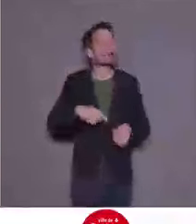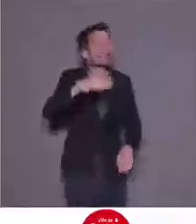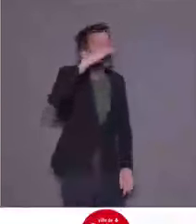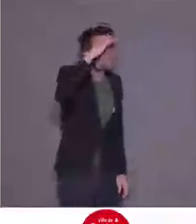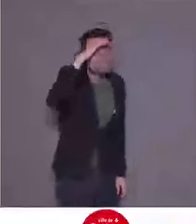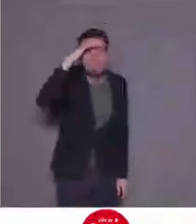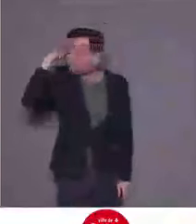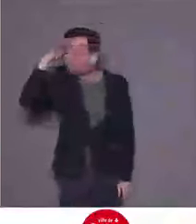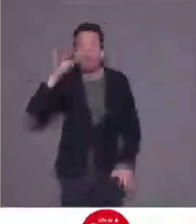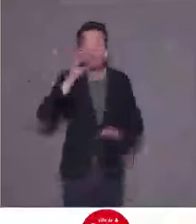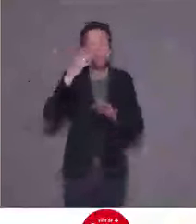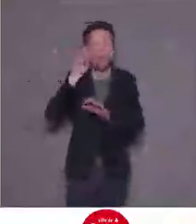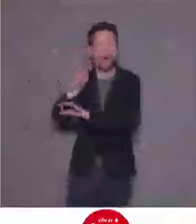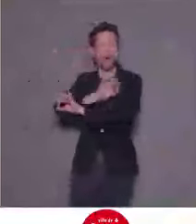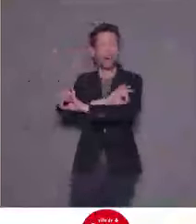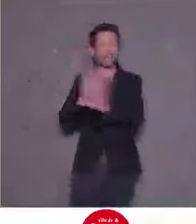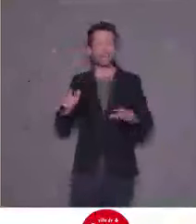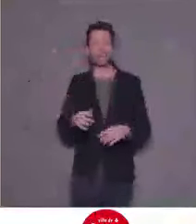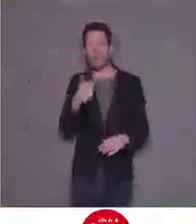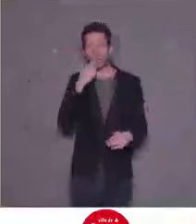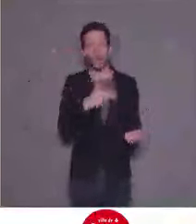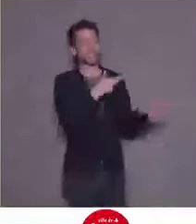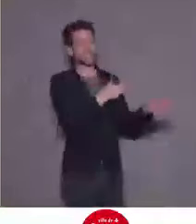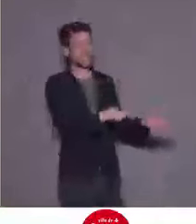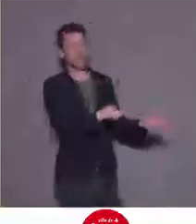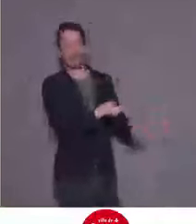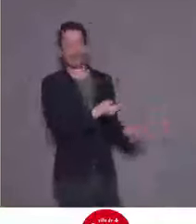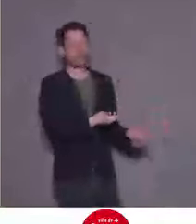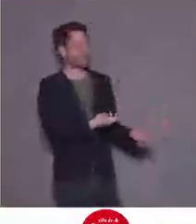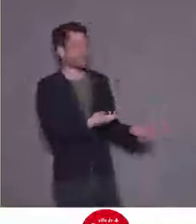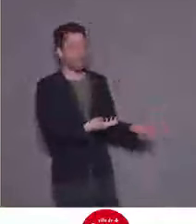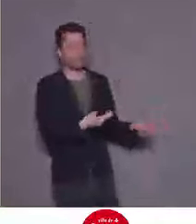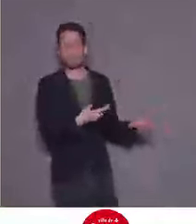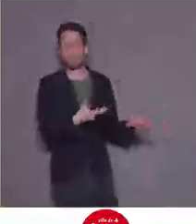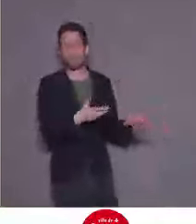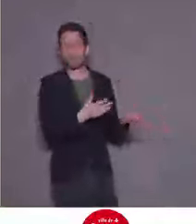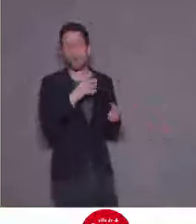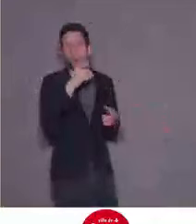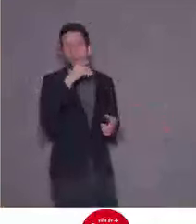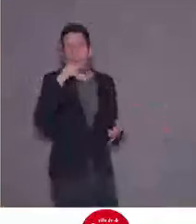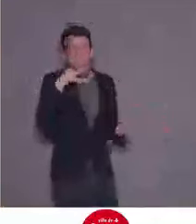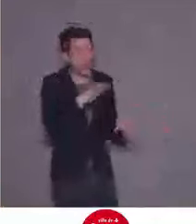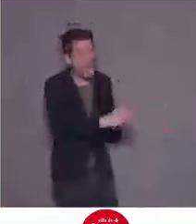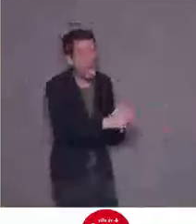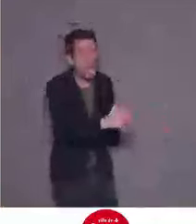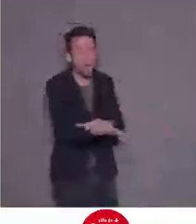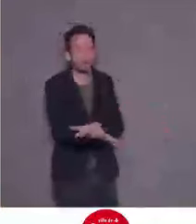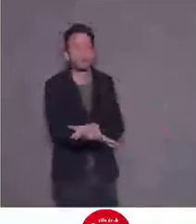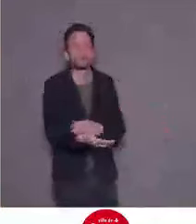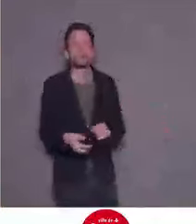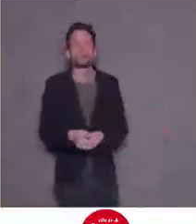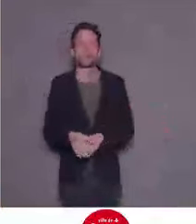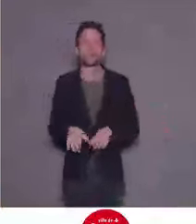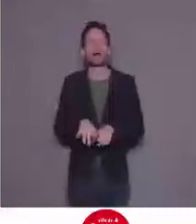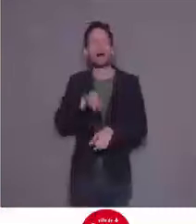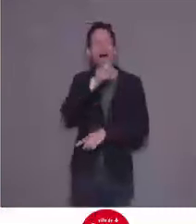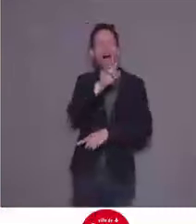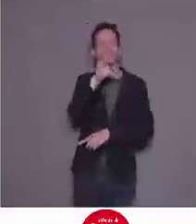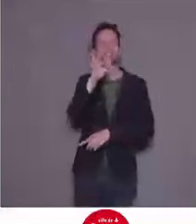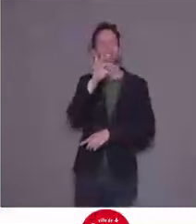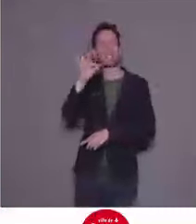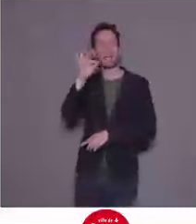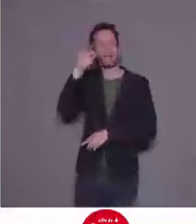je crains fort que mon vieux fusil ne vienne à s'enrayer, à l'image de l'onglet HTTP encombrant